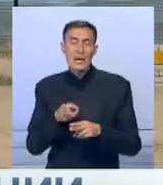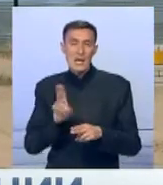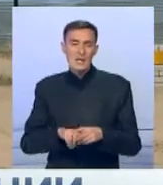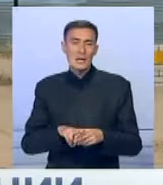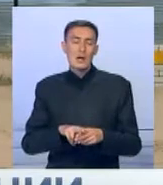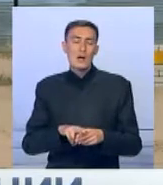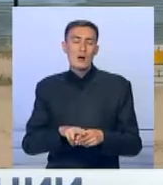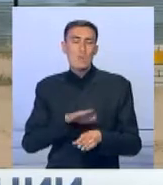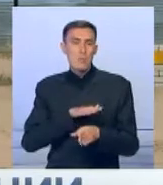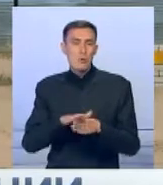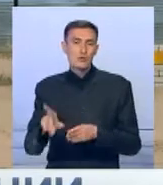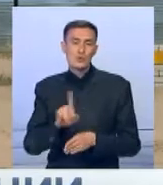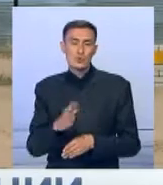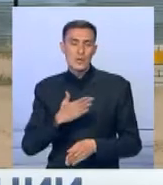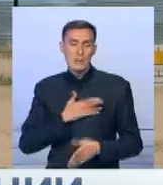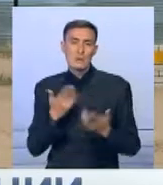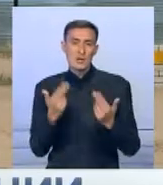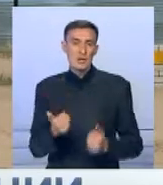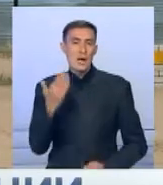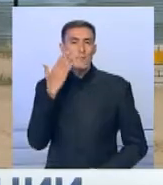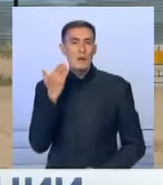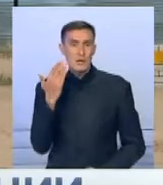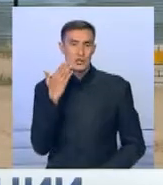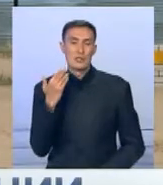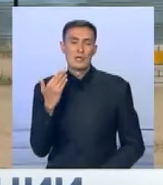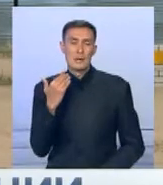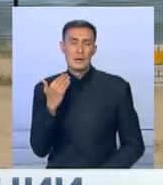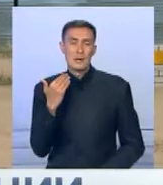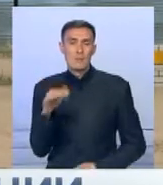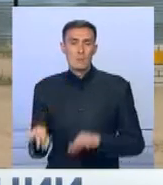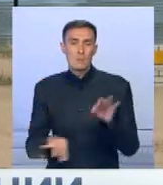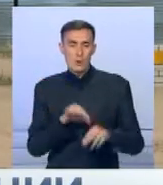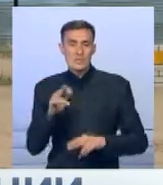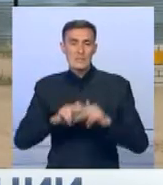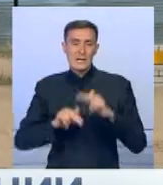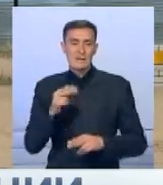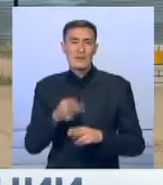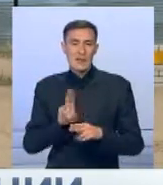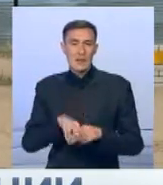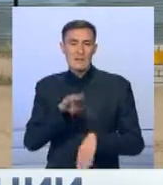индустриальной зоны, что нам, конечно же, облегчило проект строительства данного склада.